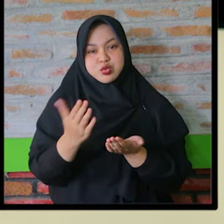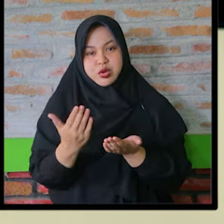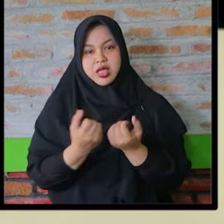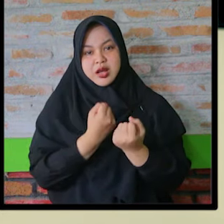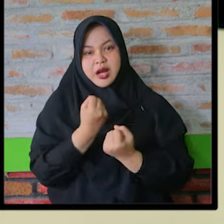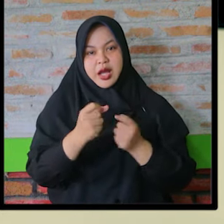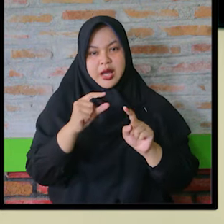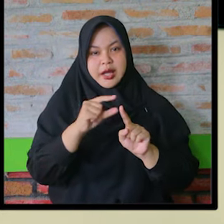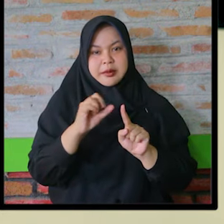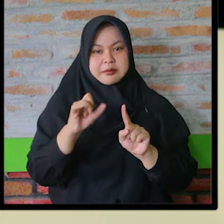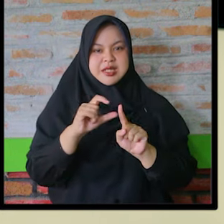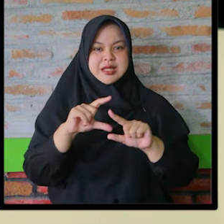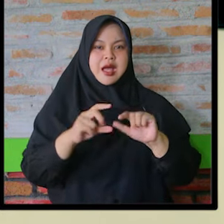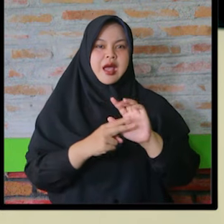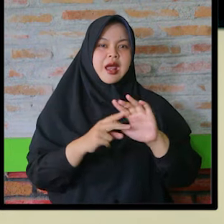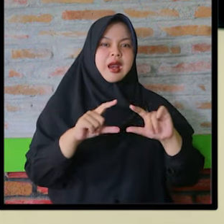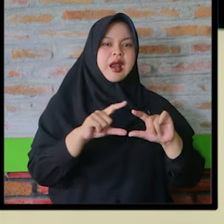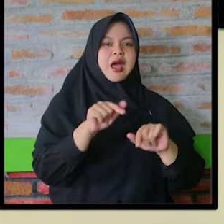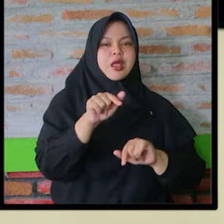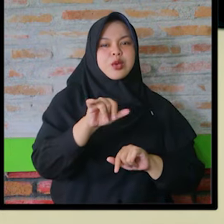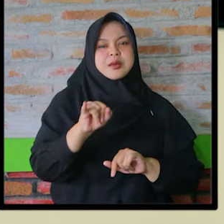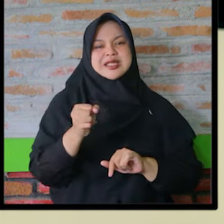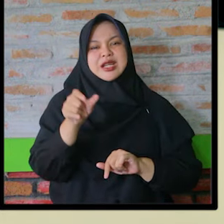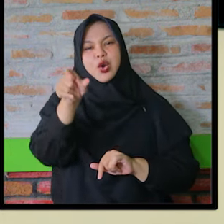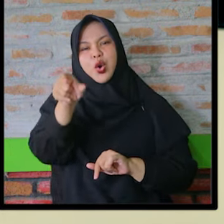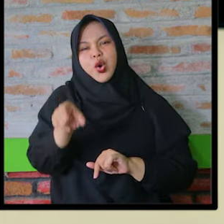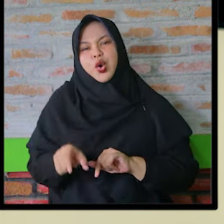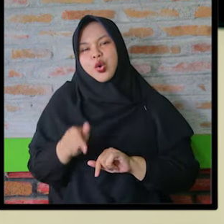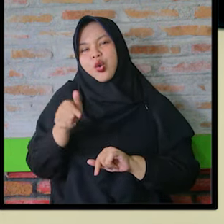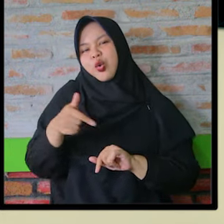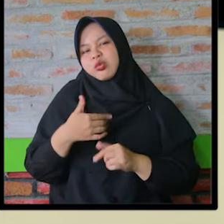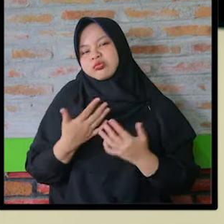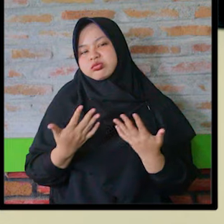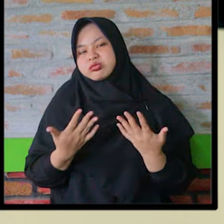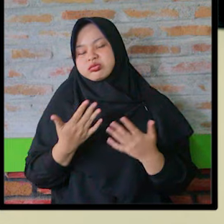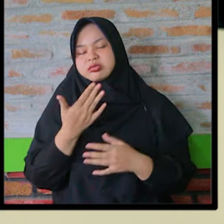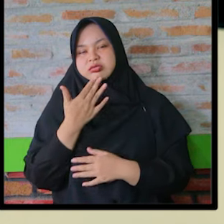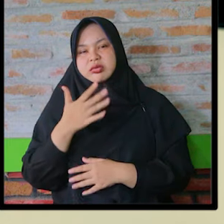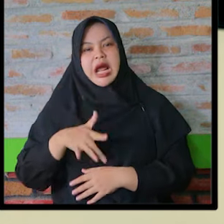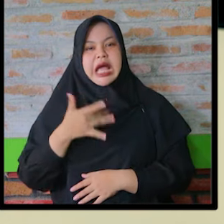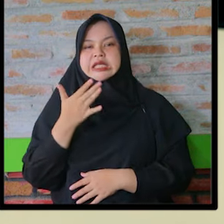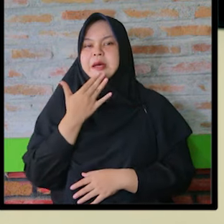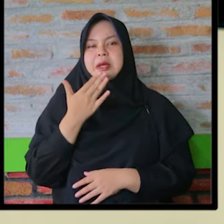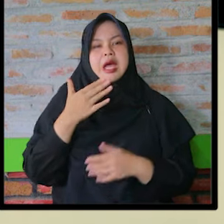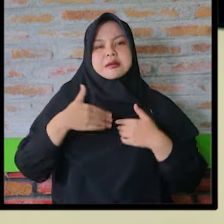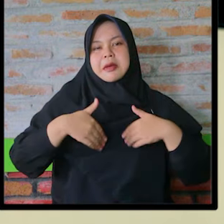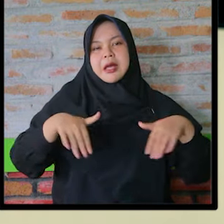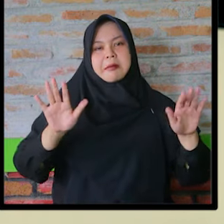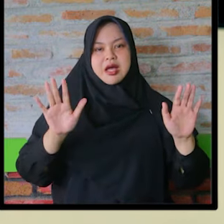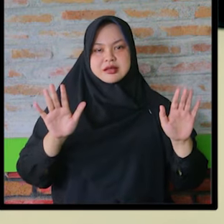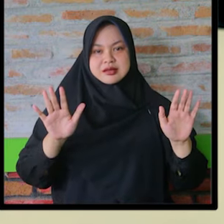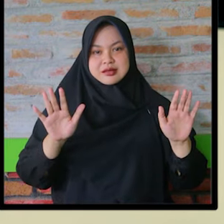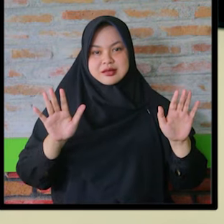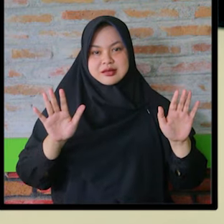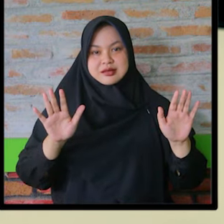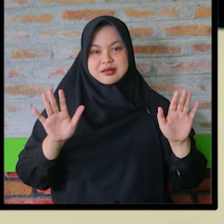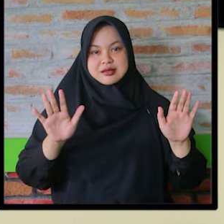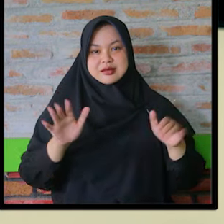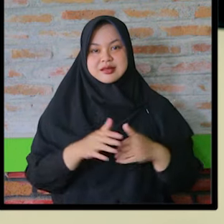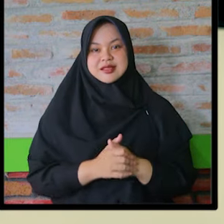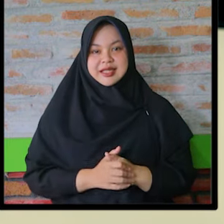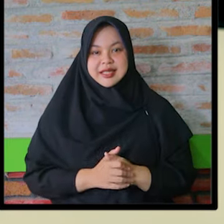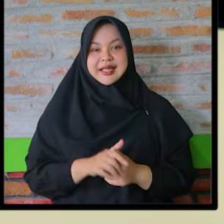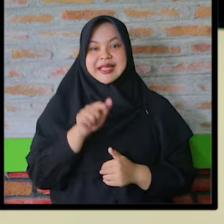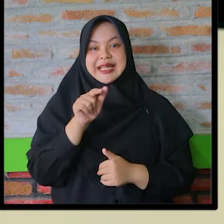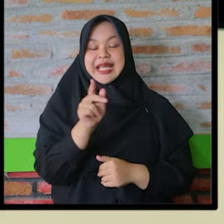ya itu akan menjadi orang yang melakukan itu Ah yo anu kok bebas gitu kan gitu itu bebas gitu